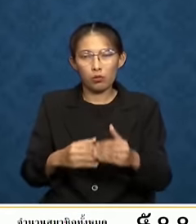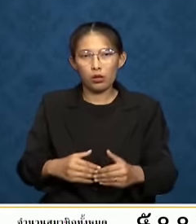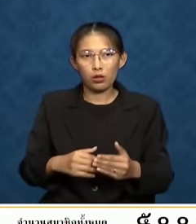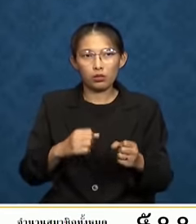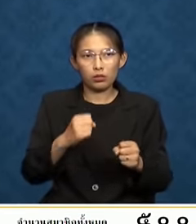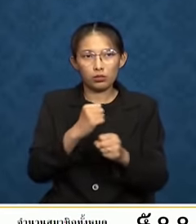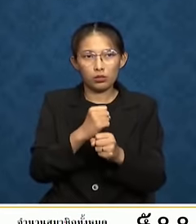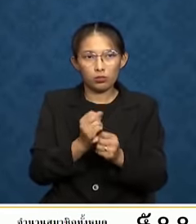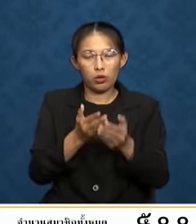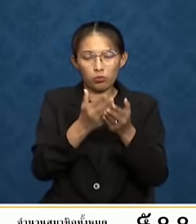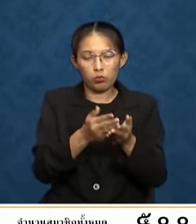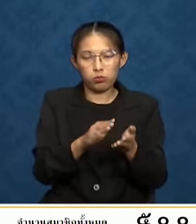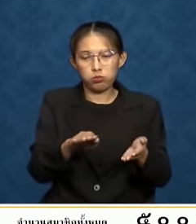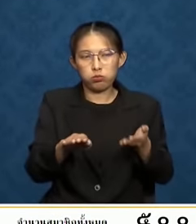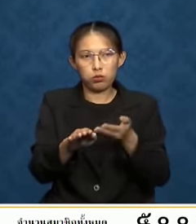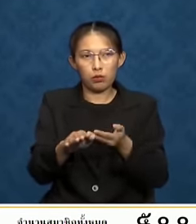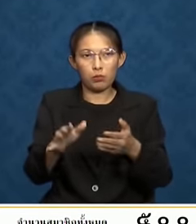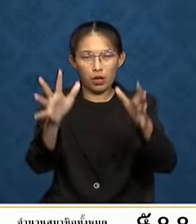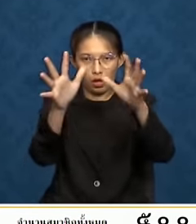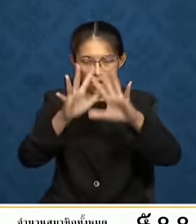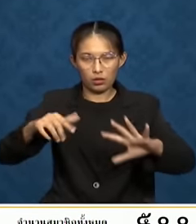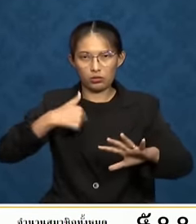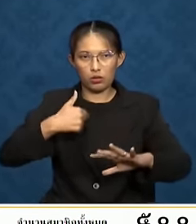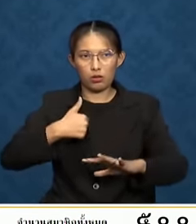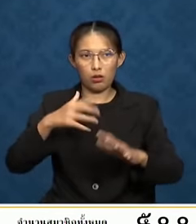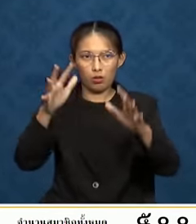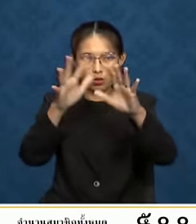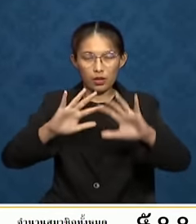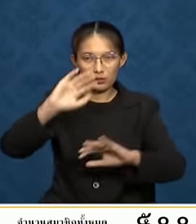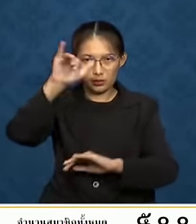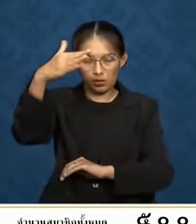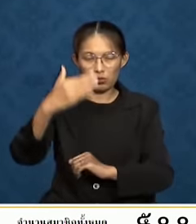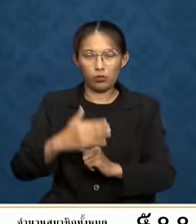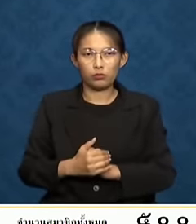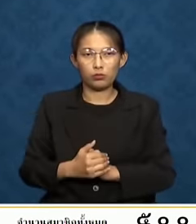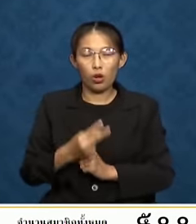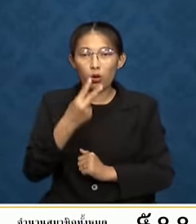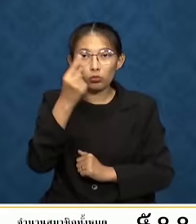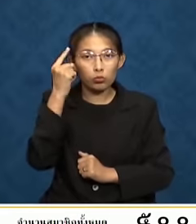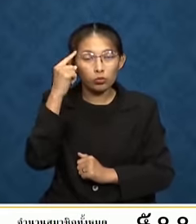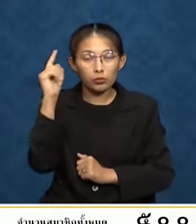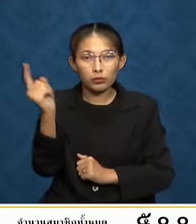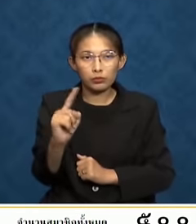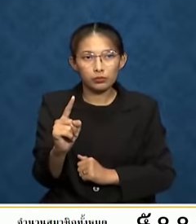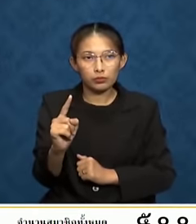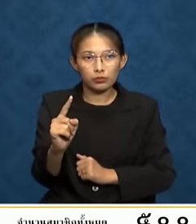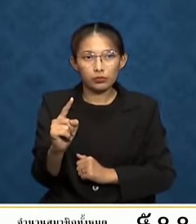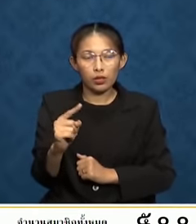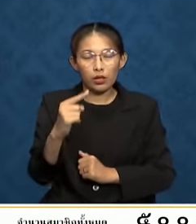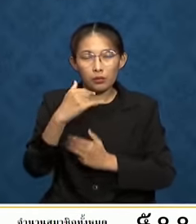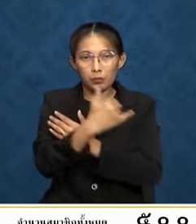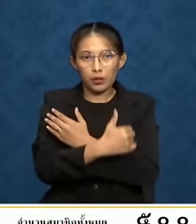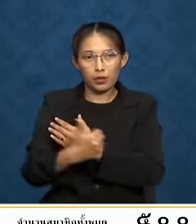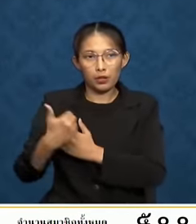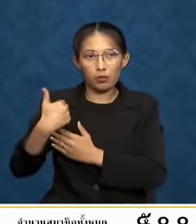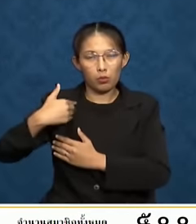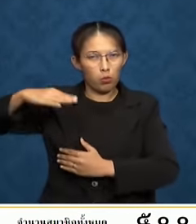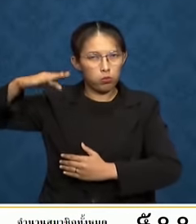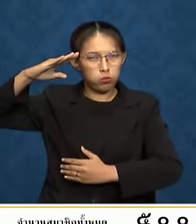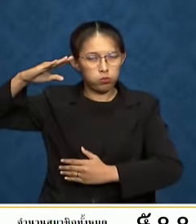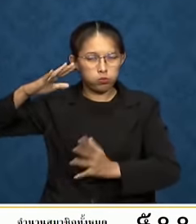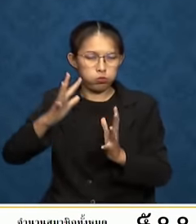ประเทศมาเทียบให้ดูเลยเอาอาเซียนนี่แหละเอาอาเซียนก่อนท่านรู้มว่าประเทศที่มีกำลังคนเยอะ